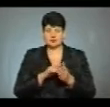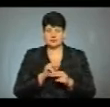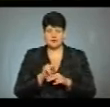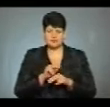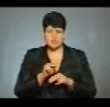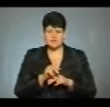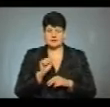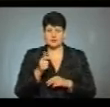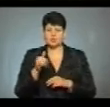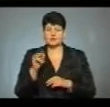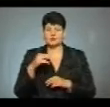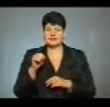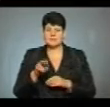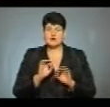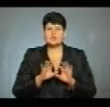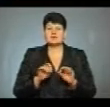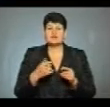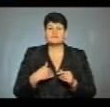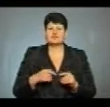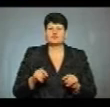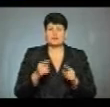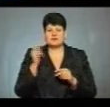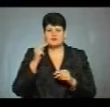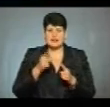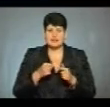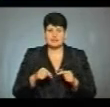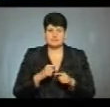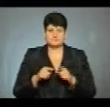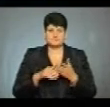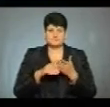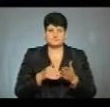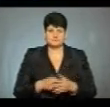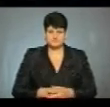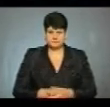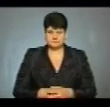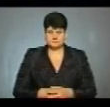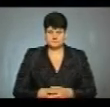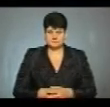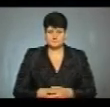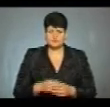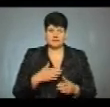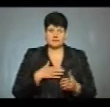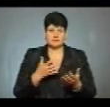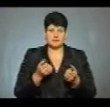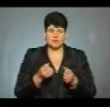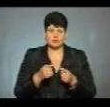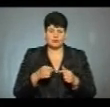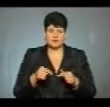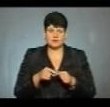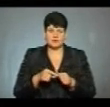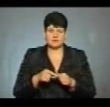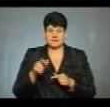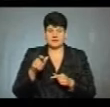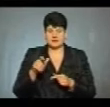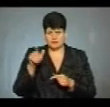навчання Арсен Годима розповів, для чого створили навчальне відділення екстреної медичної допомоги. В мертвих приймальному відділенні пацієнту у